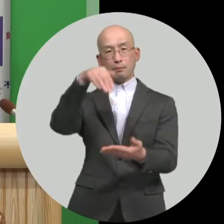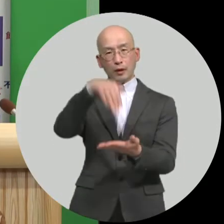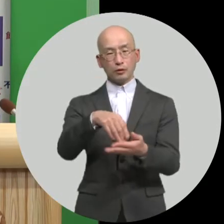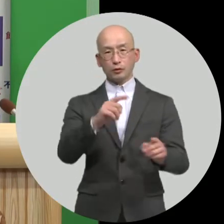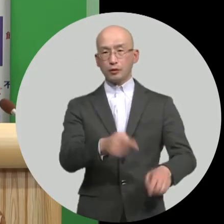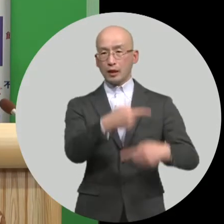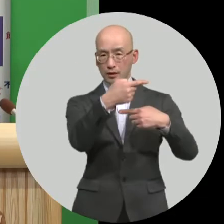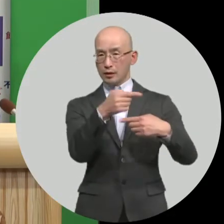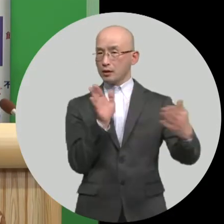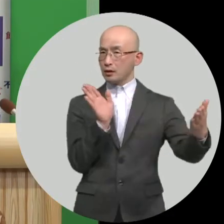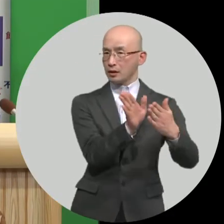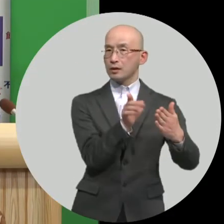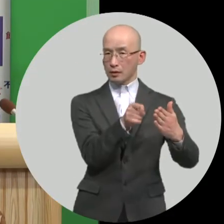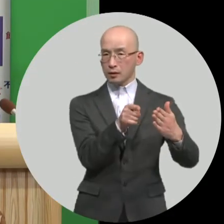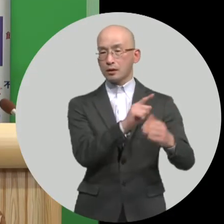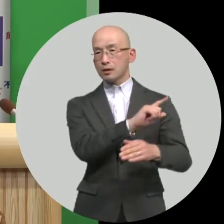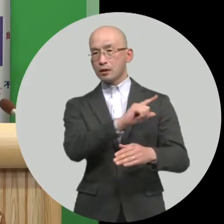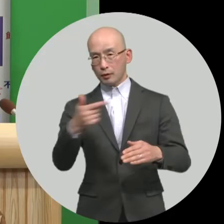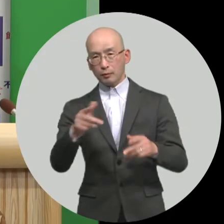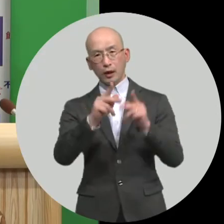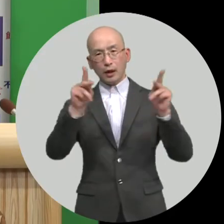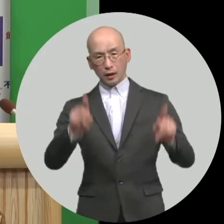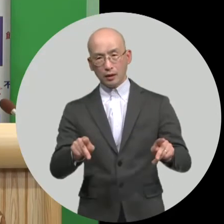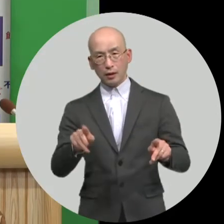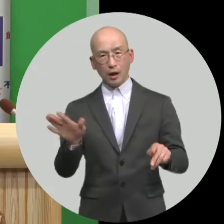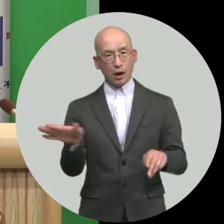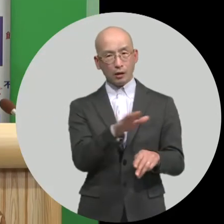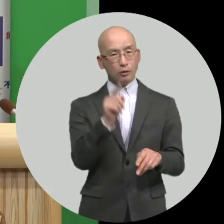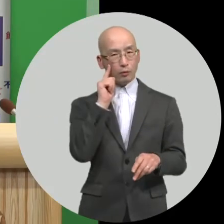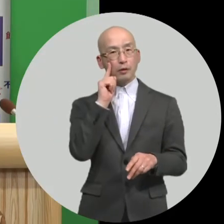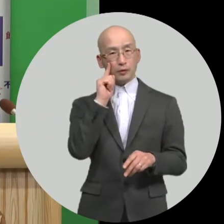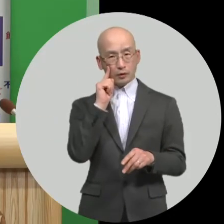て様々な課題ございますけれども、府市